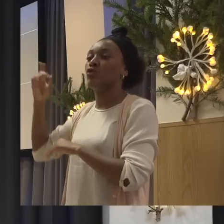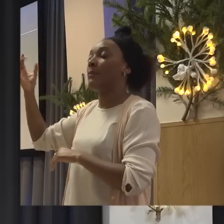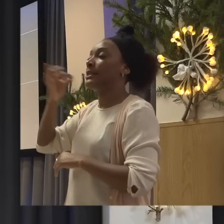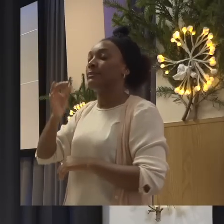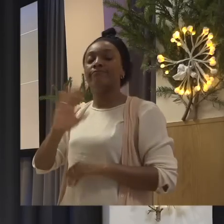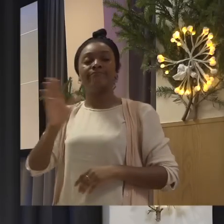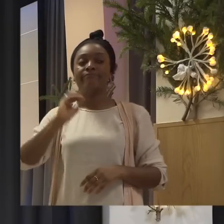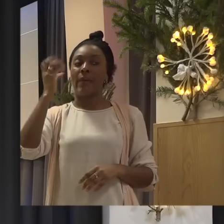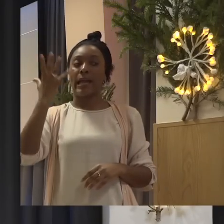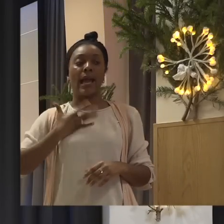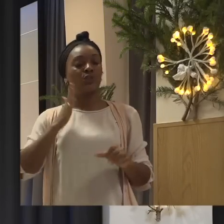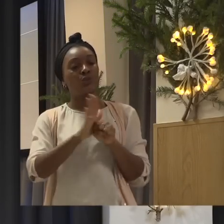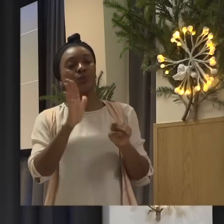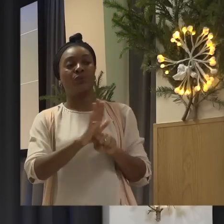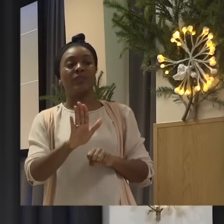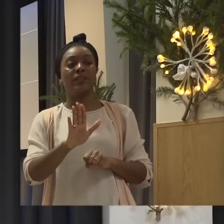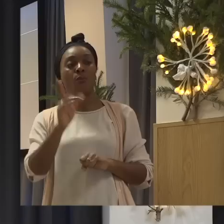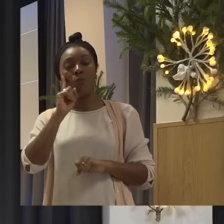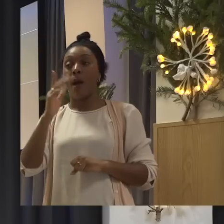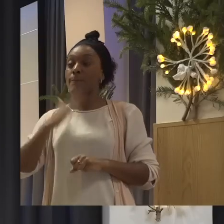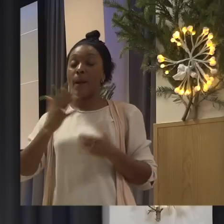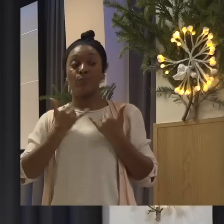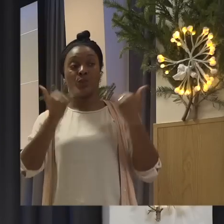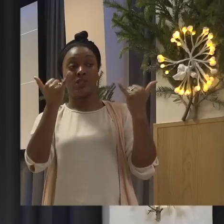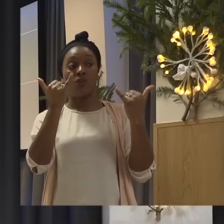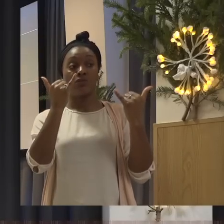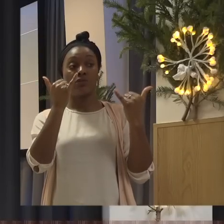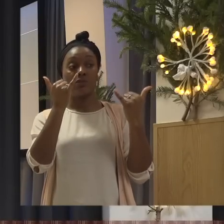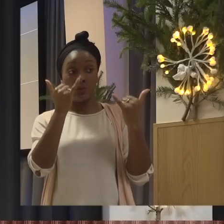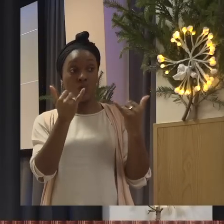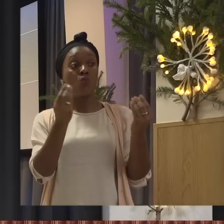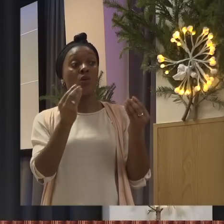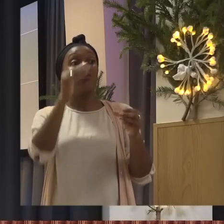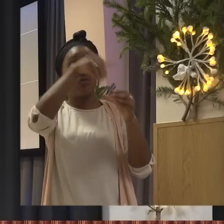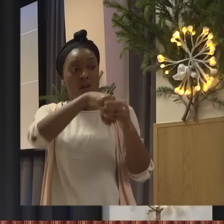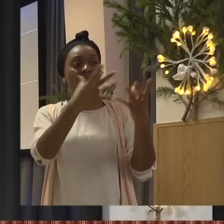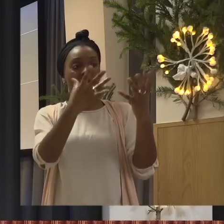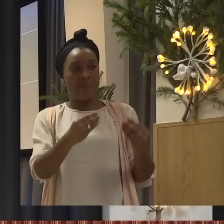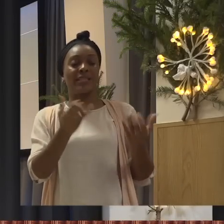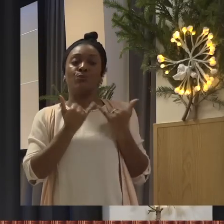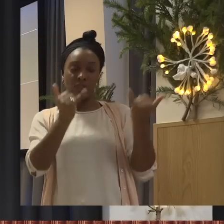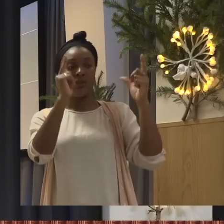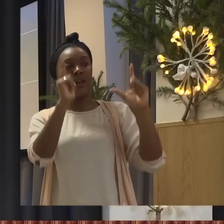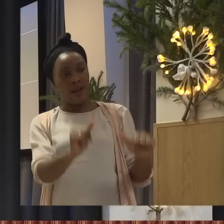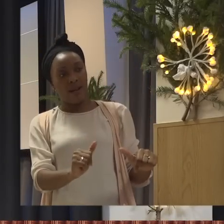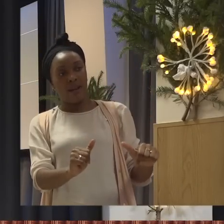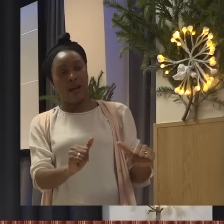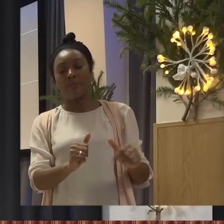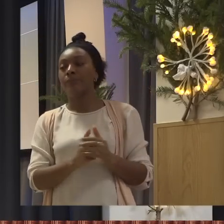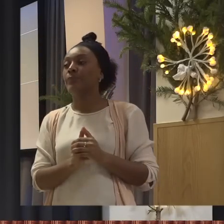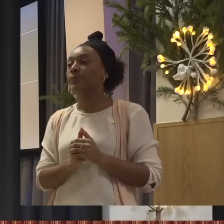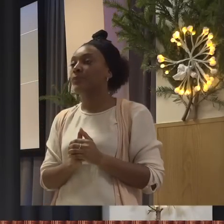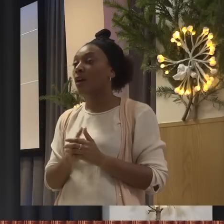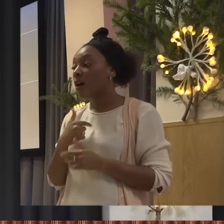suffit, car ma puissance s'accomplit dans la faiblesse. Je me glorifierai donc bien plus volontiers de